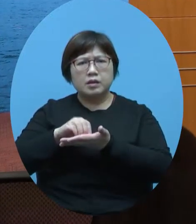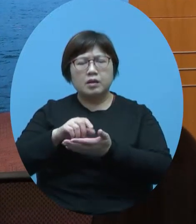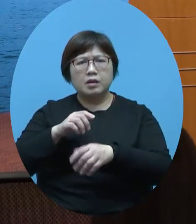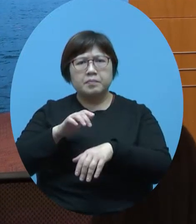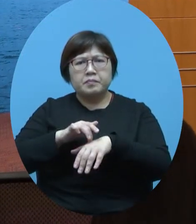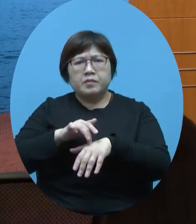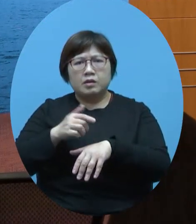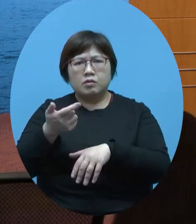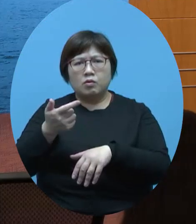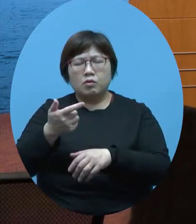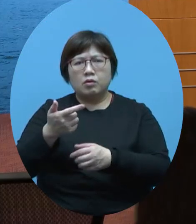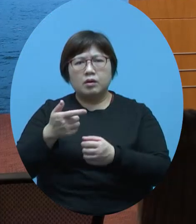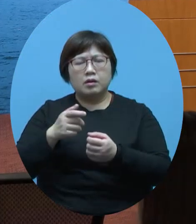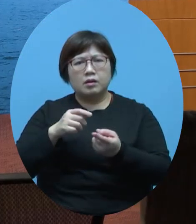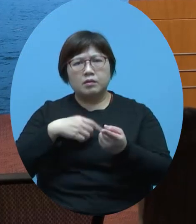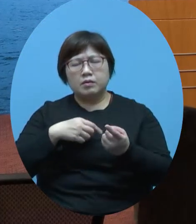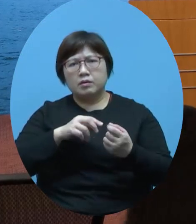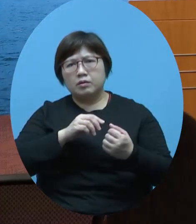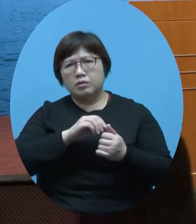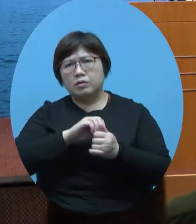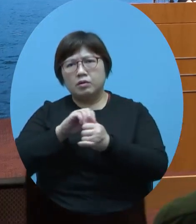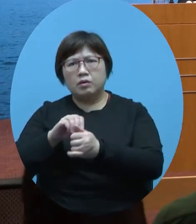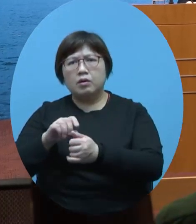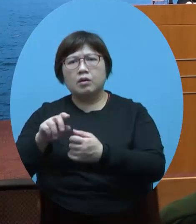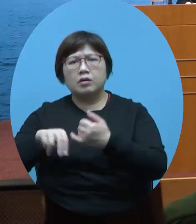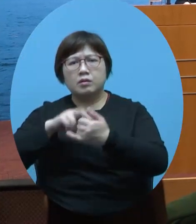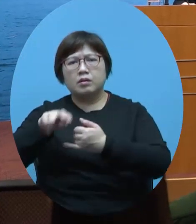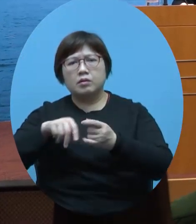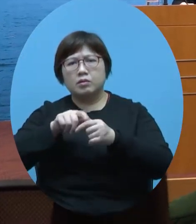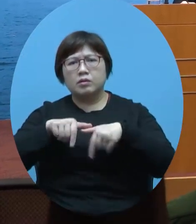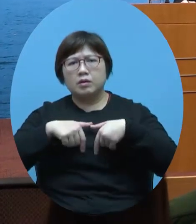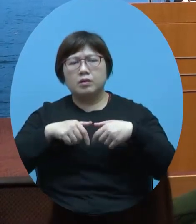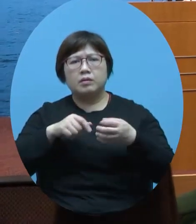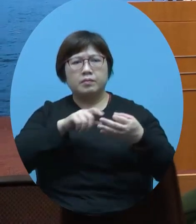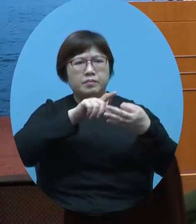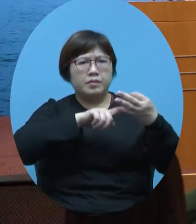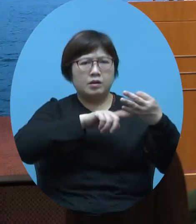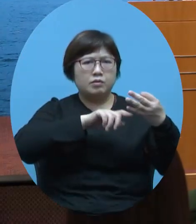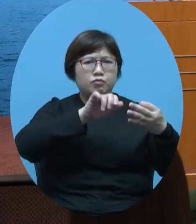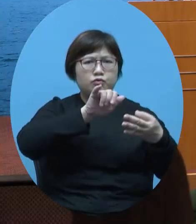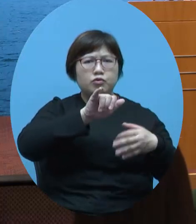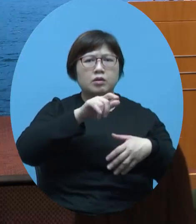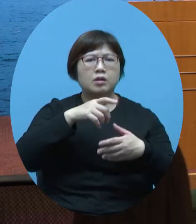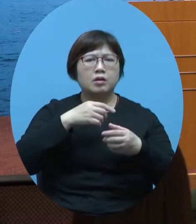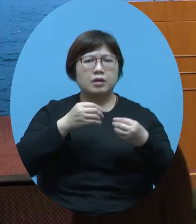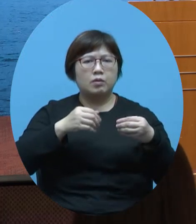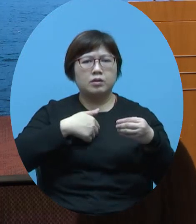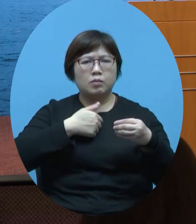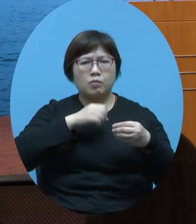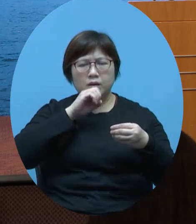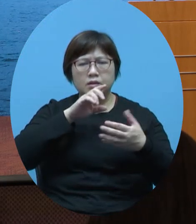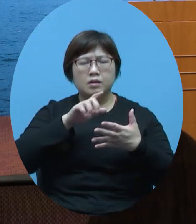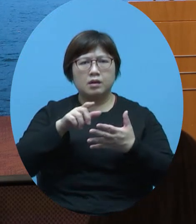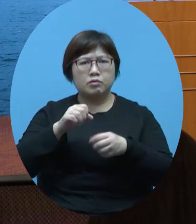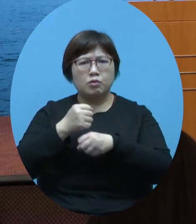送去檢疫中心咧？咁另外咧就係袁國勇教授咧多次提到，而家當局追蹤接觸者嘅工作做得唔夠嘅。咁就